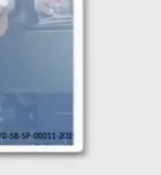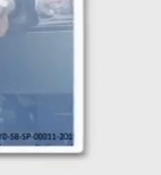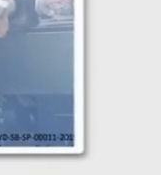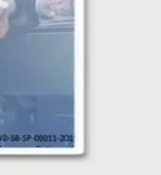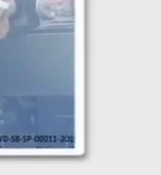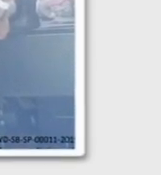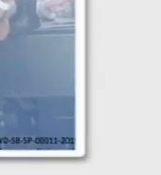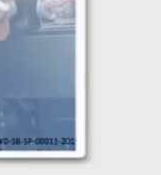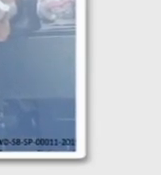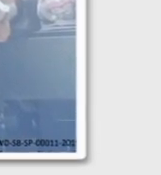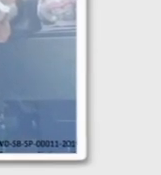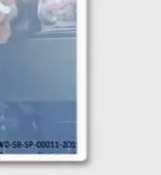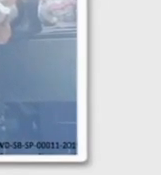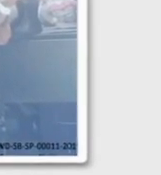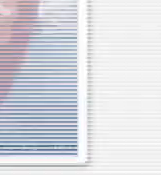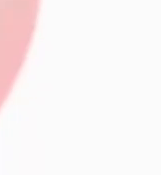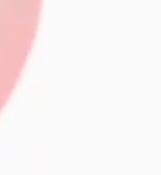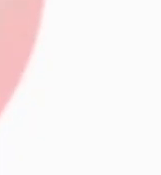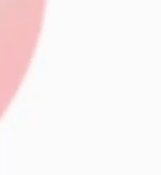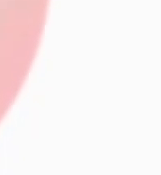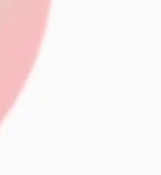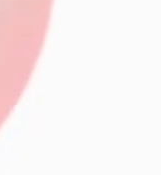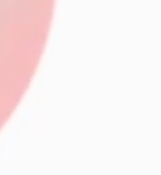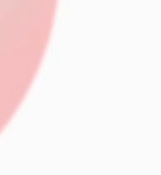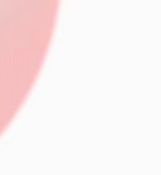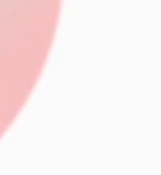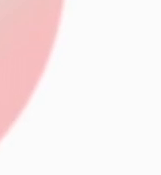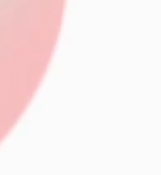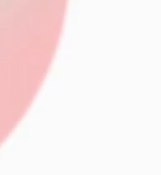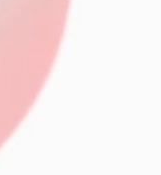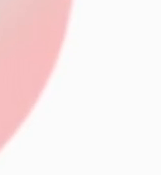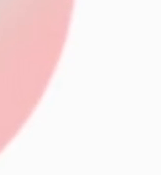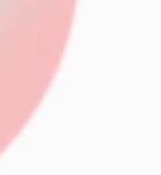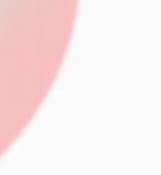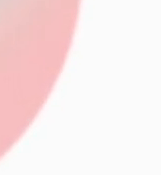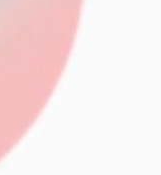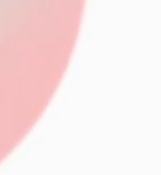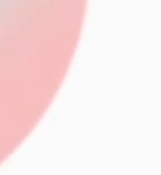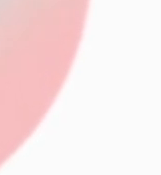aming website, gmanetwork.com/kapusofoundation/donate.